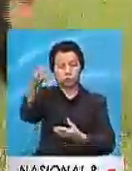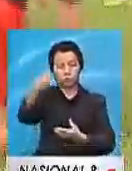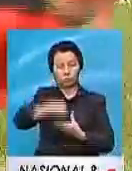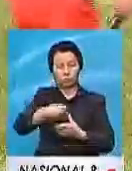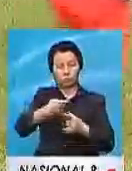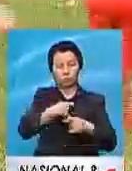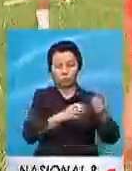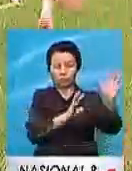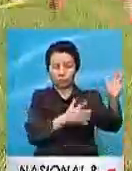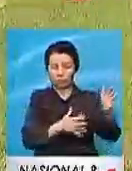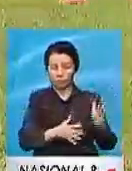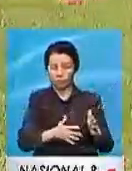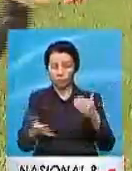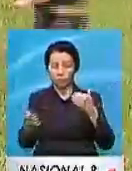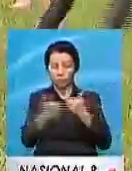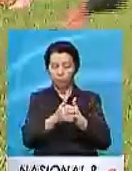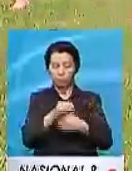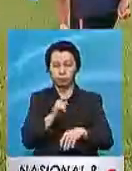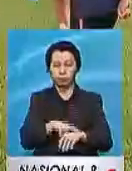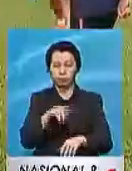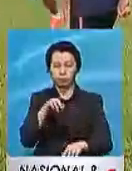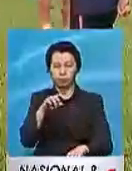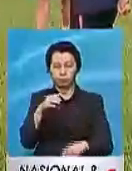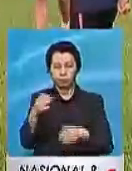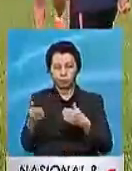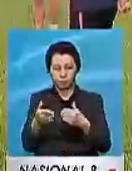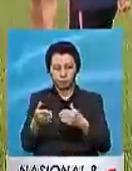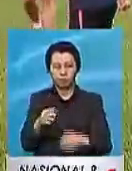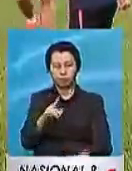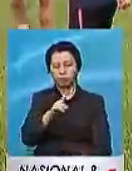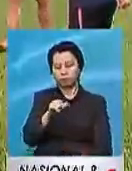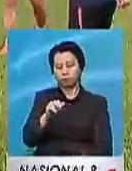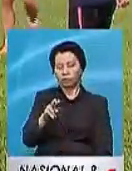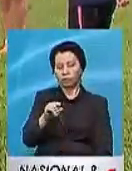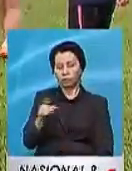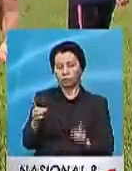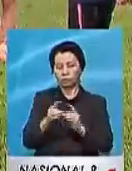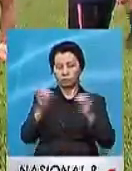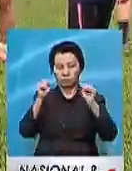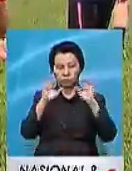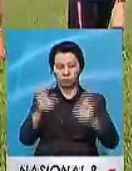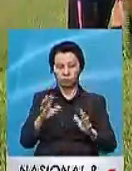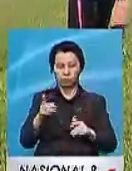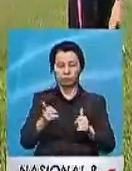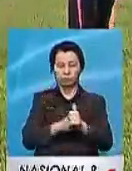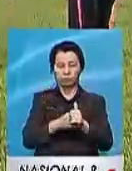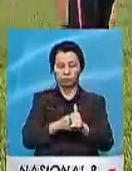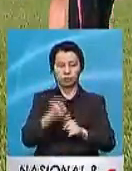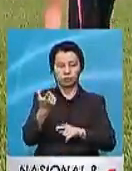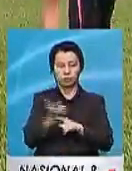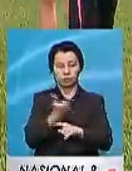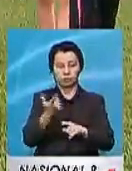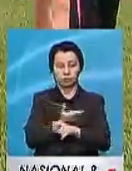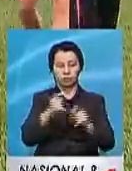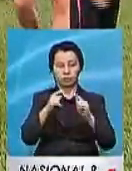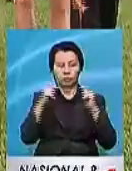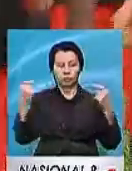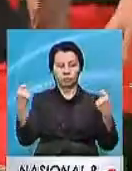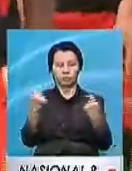Argentina yang bakal tiba dalam masa terdekat Zainal ditemui di Shah Alam ketika mengendalikan sesi pertama latihan